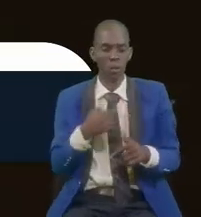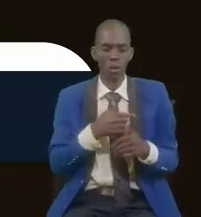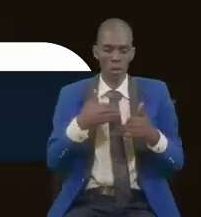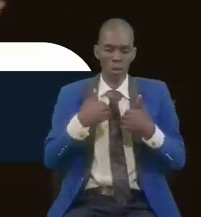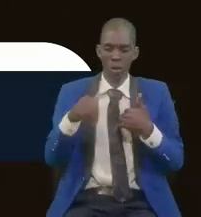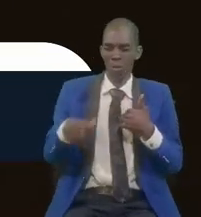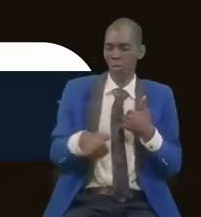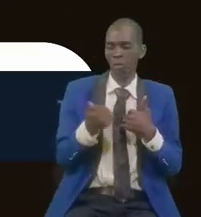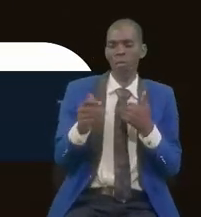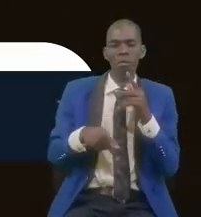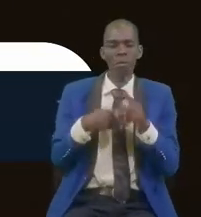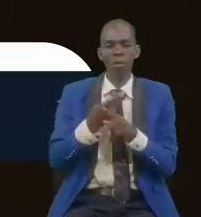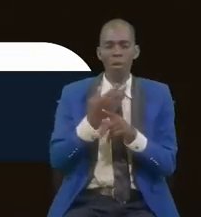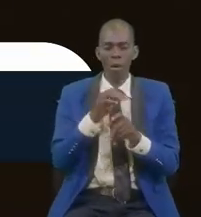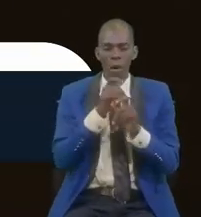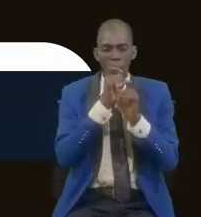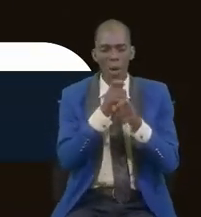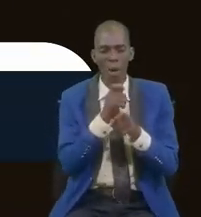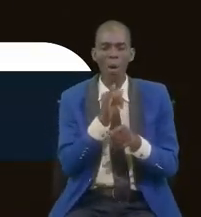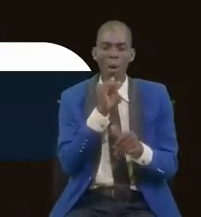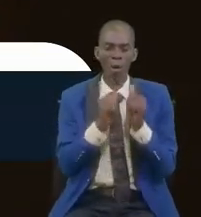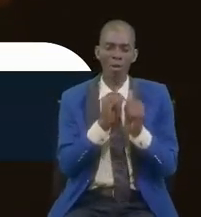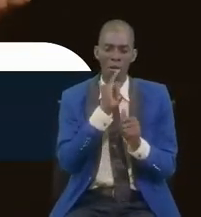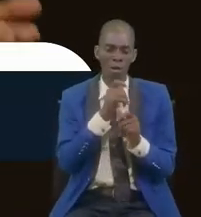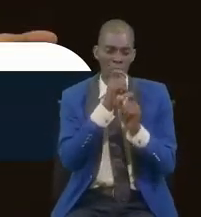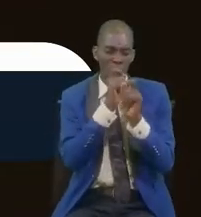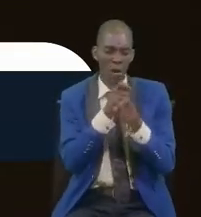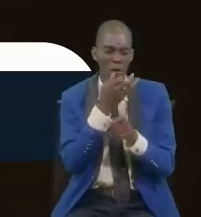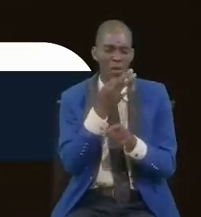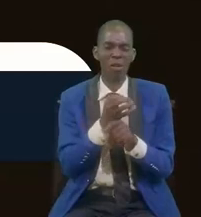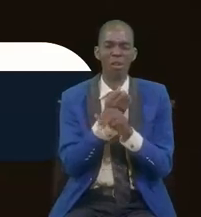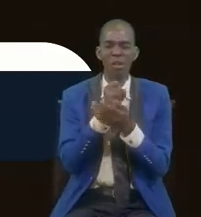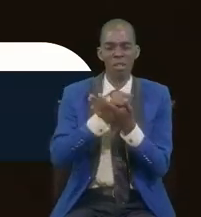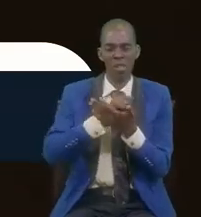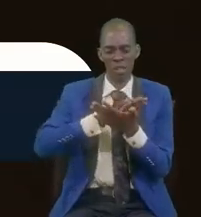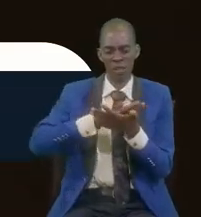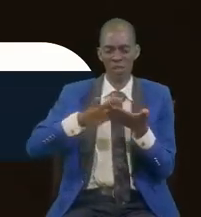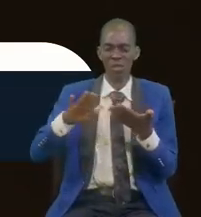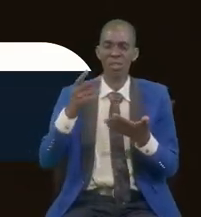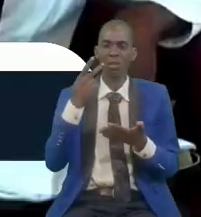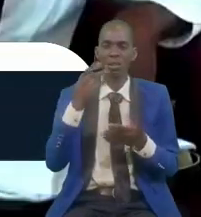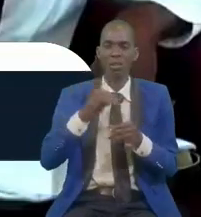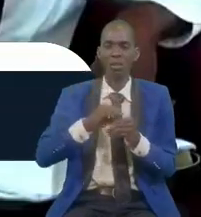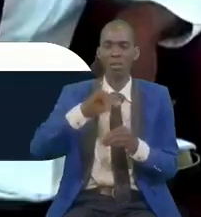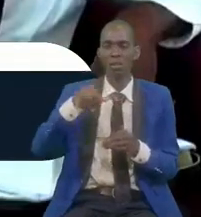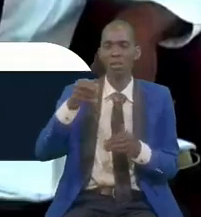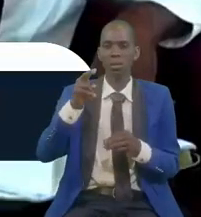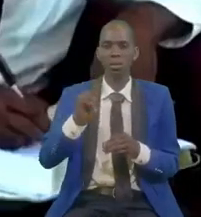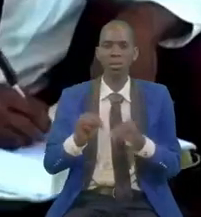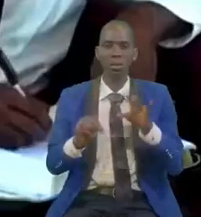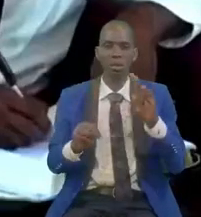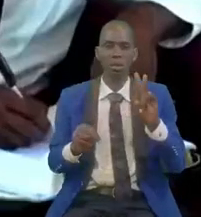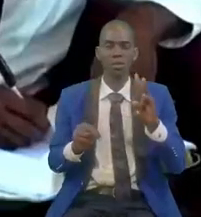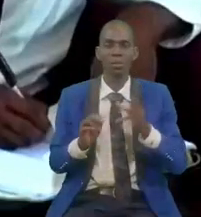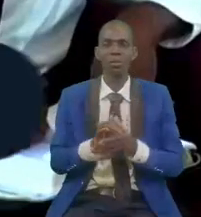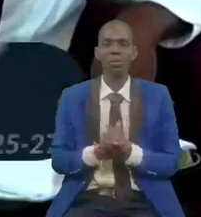le don purificateur de la sanctification et la fermeté. Jean, chapitre